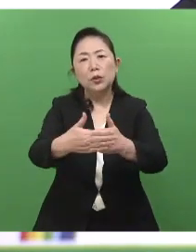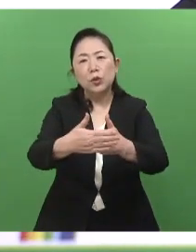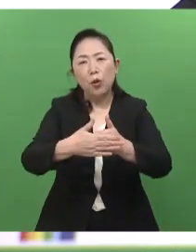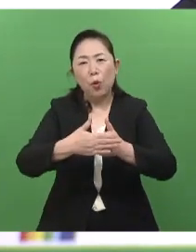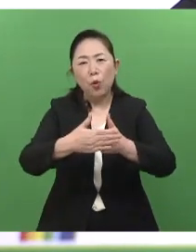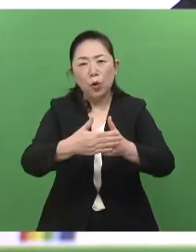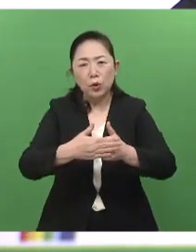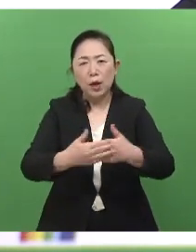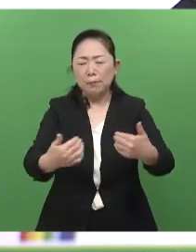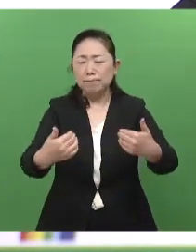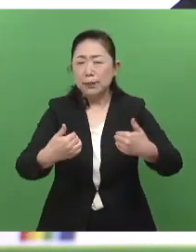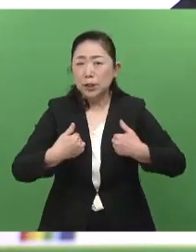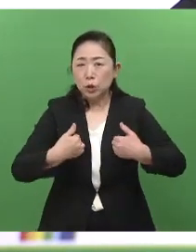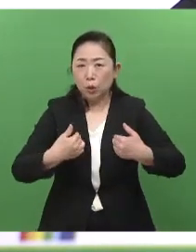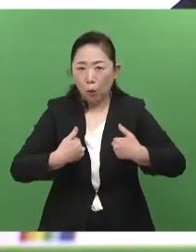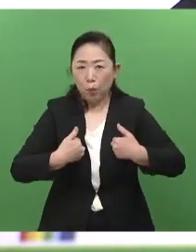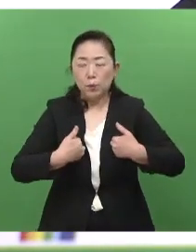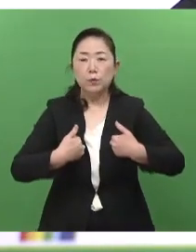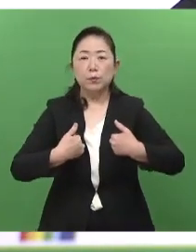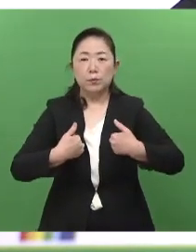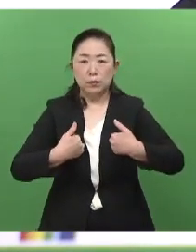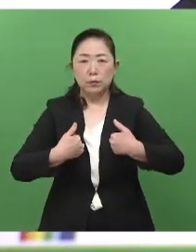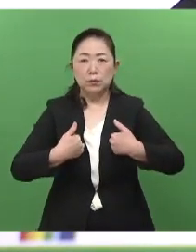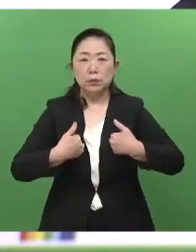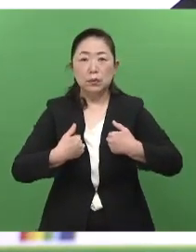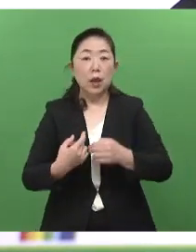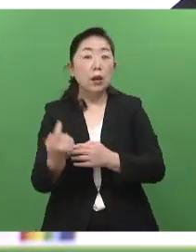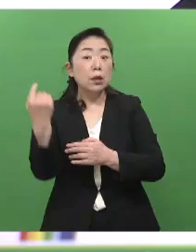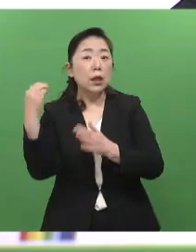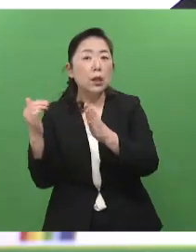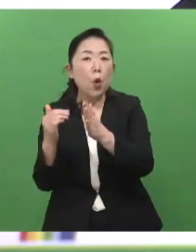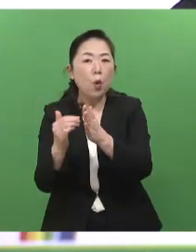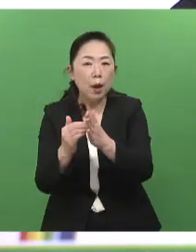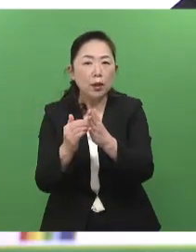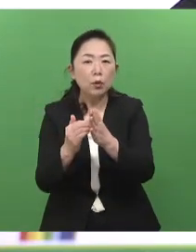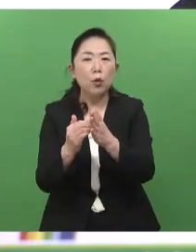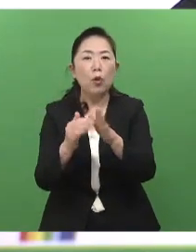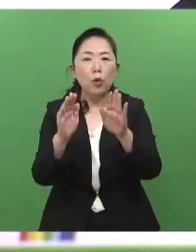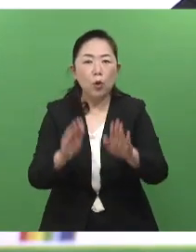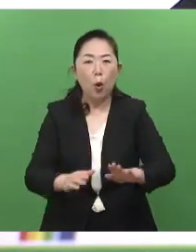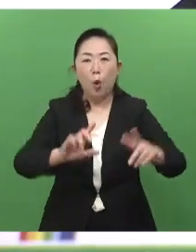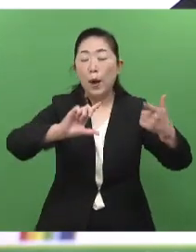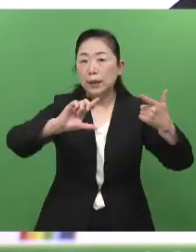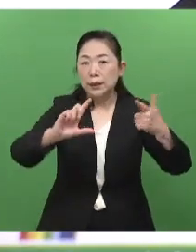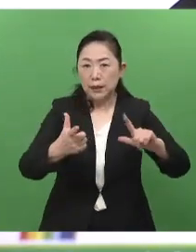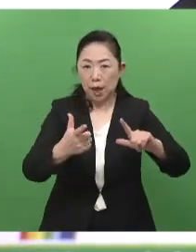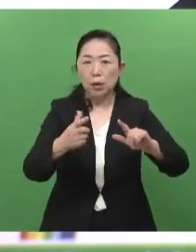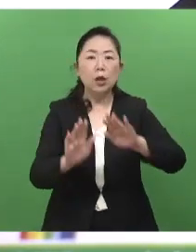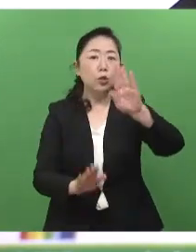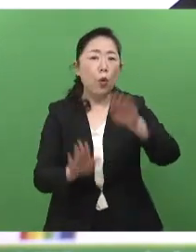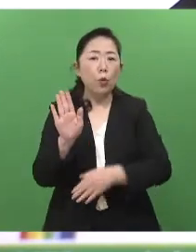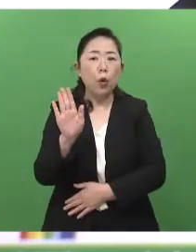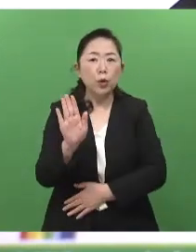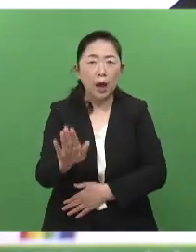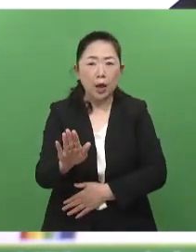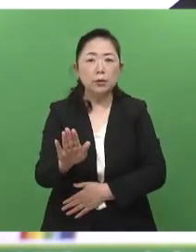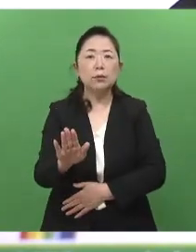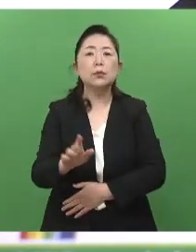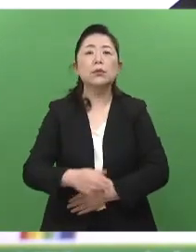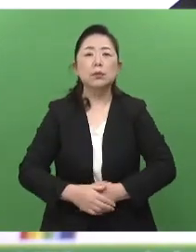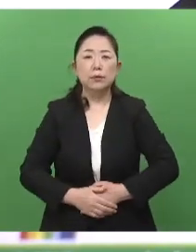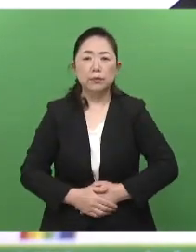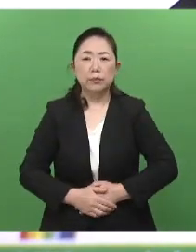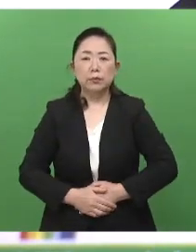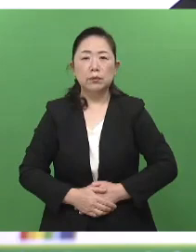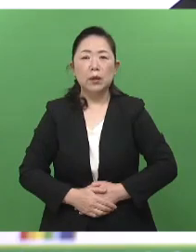必要不可欠であります。昨日までとは違う局面、違う局面